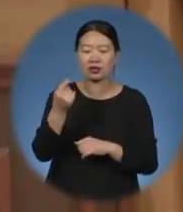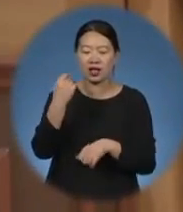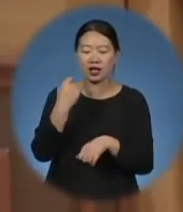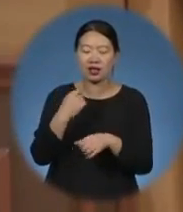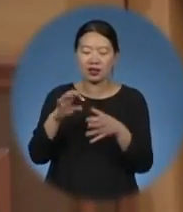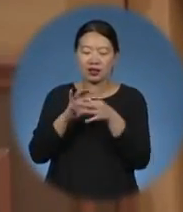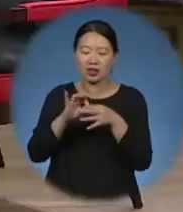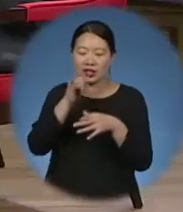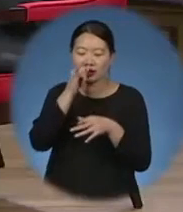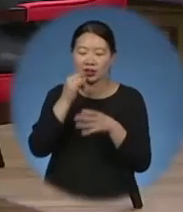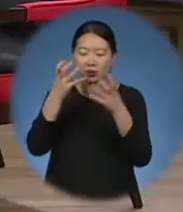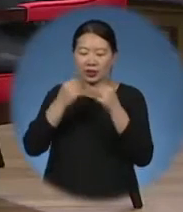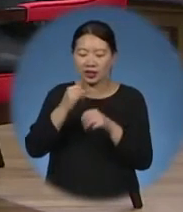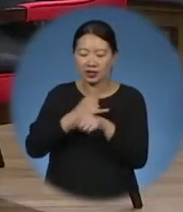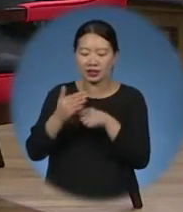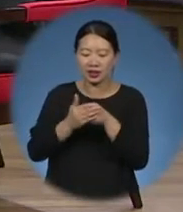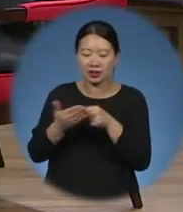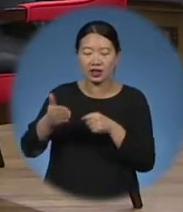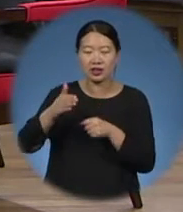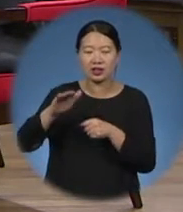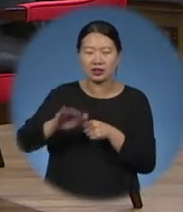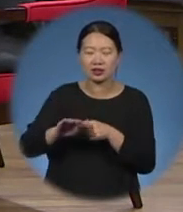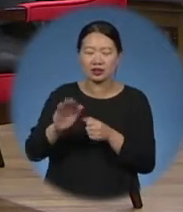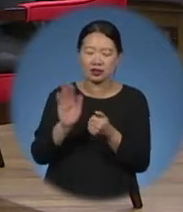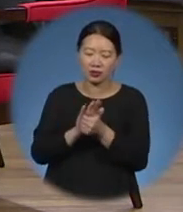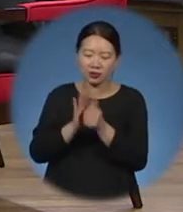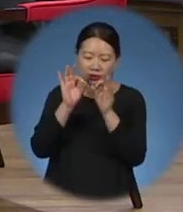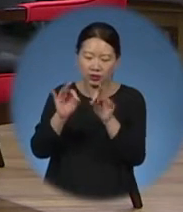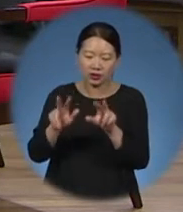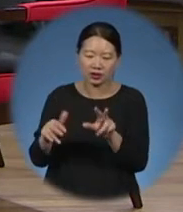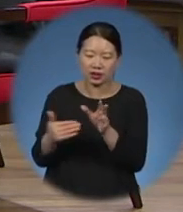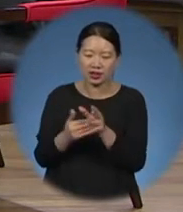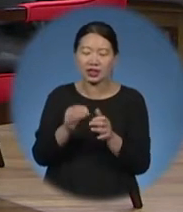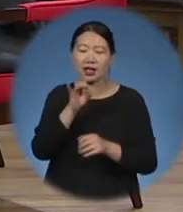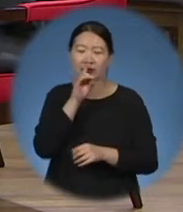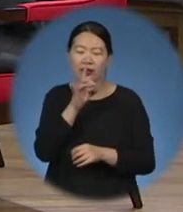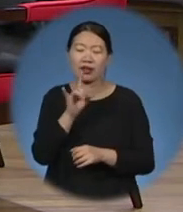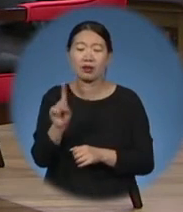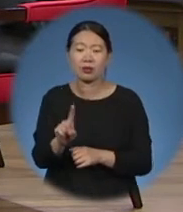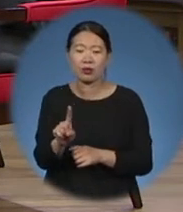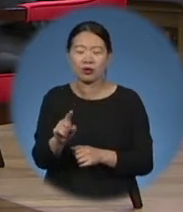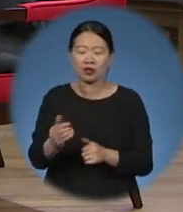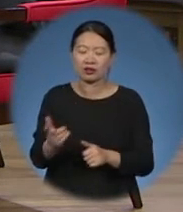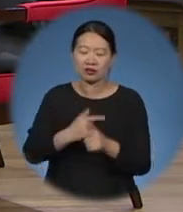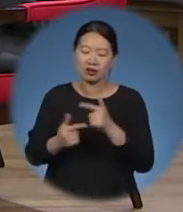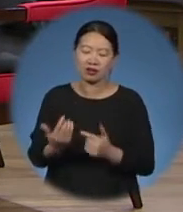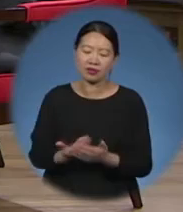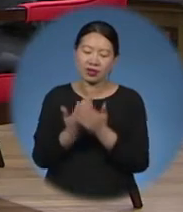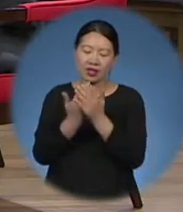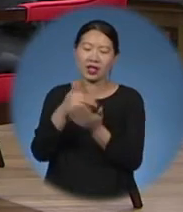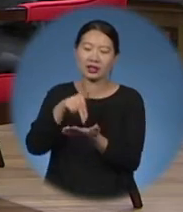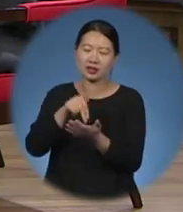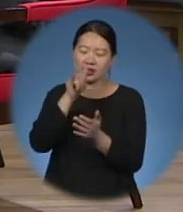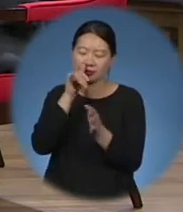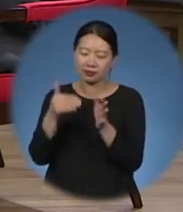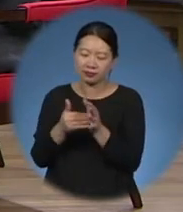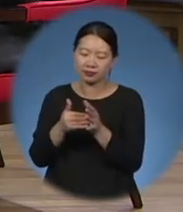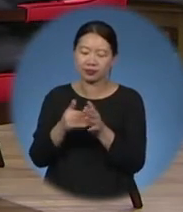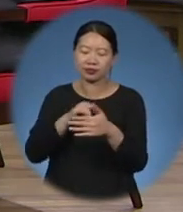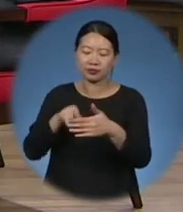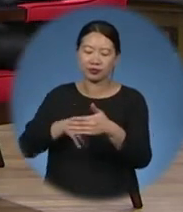때문에 그렇겠지만 이 서비스 쪽에서도 지금까지 안 됐던 부분들 좀 키워가야 될 그런 부분도 있다고 봅니다. 예. 그 중에